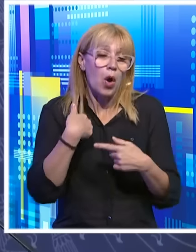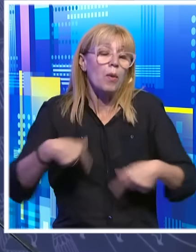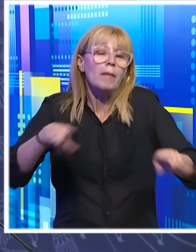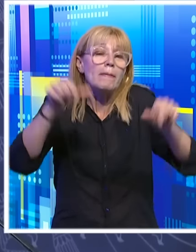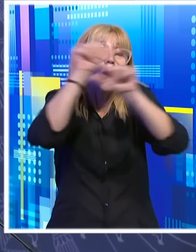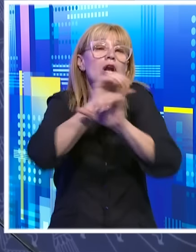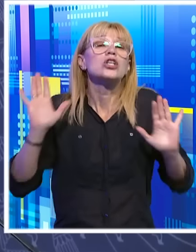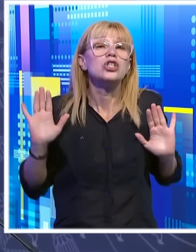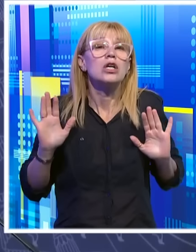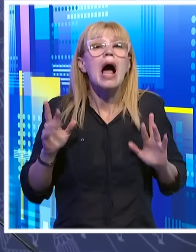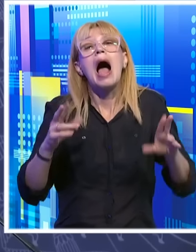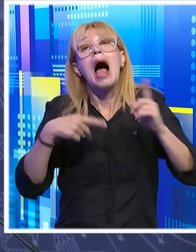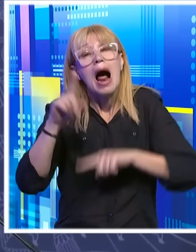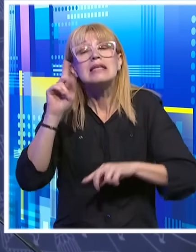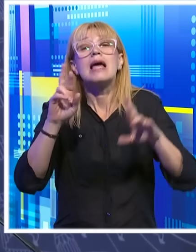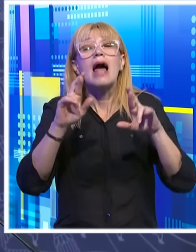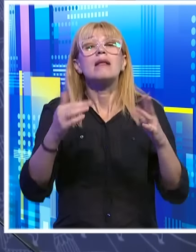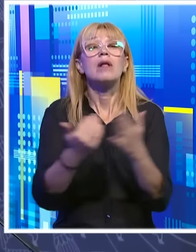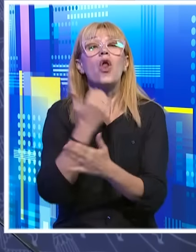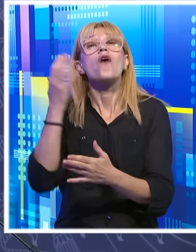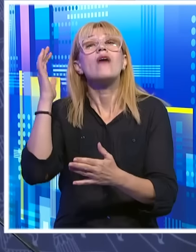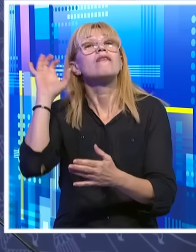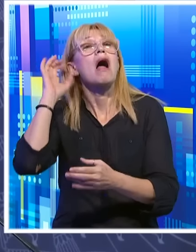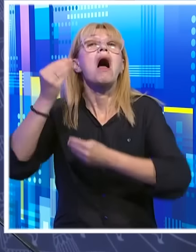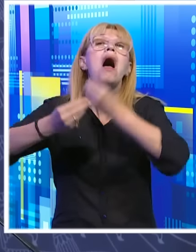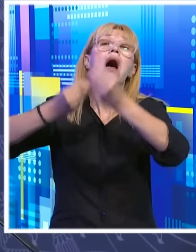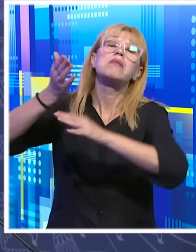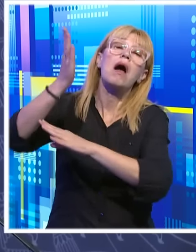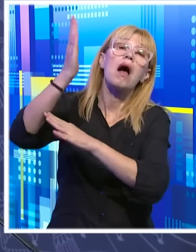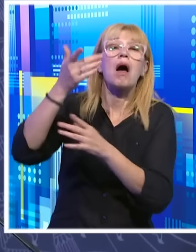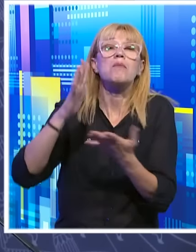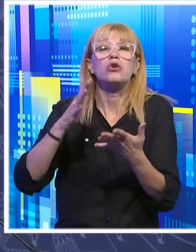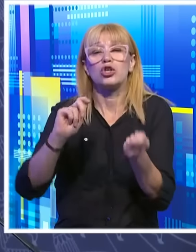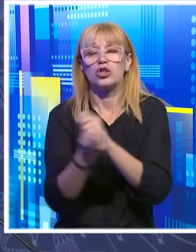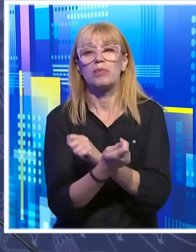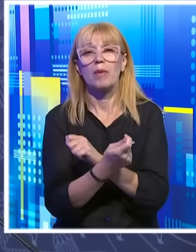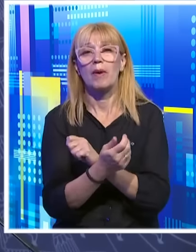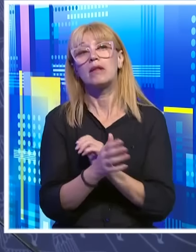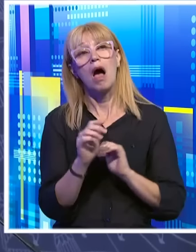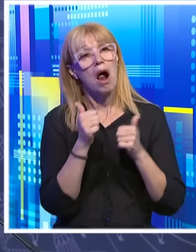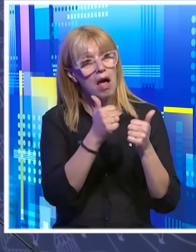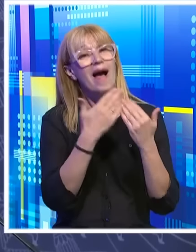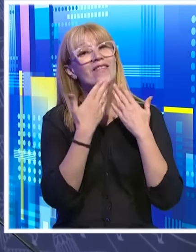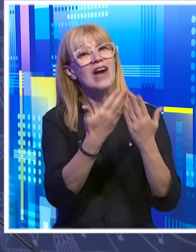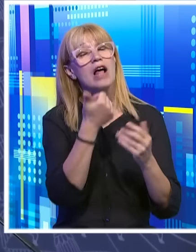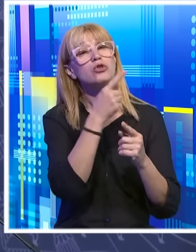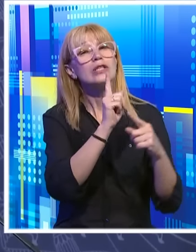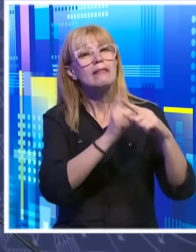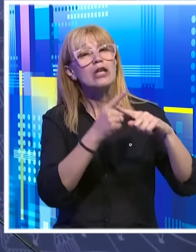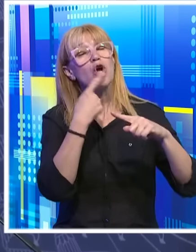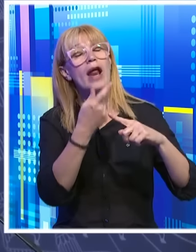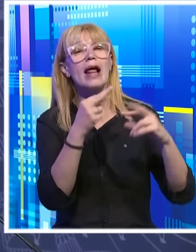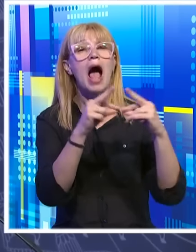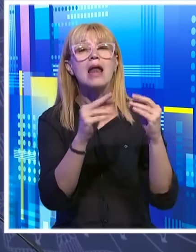će jedna nova vlada i neka nova vlada to da pokrene. Ali kad već volite da citirate, i hvala vam na tome što ste citirali Anu,